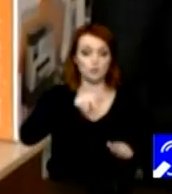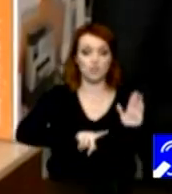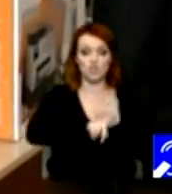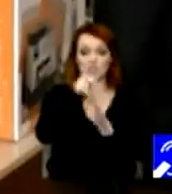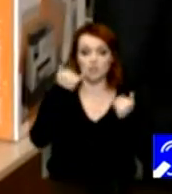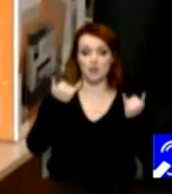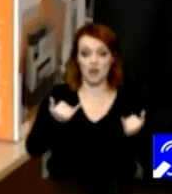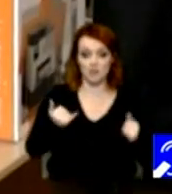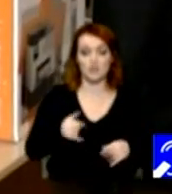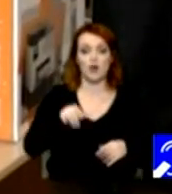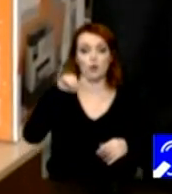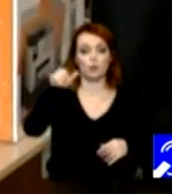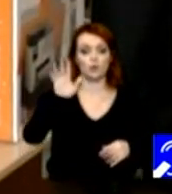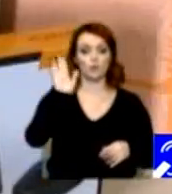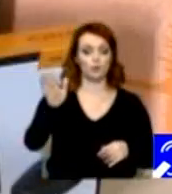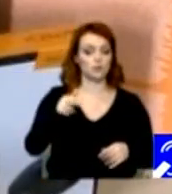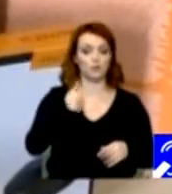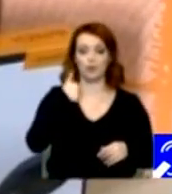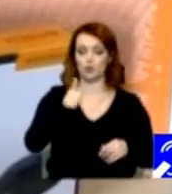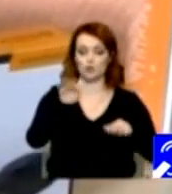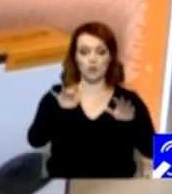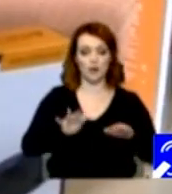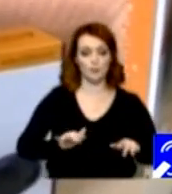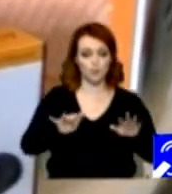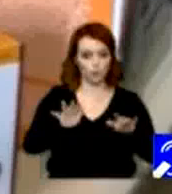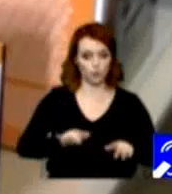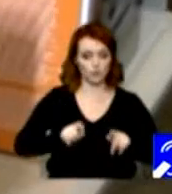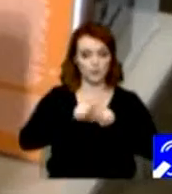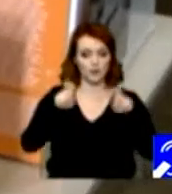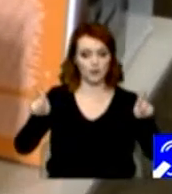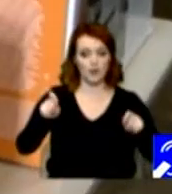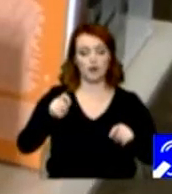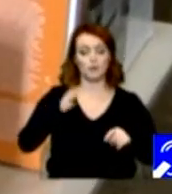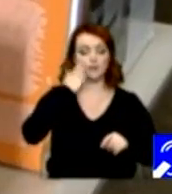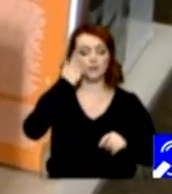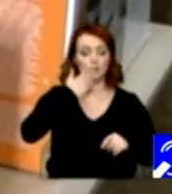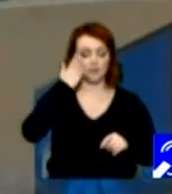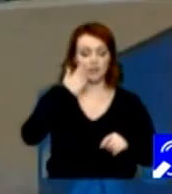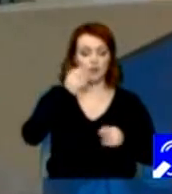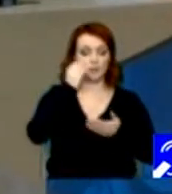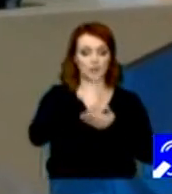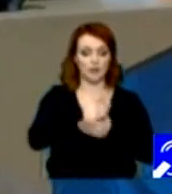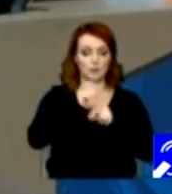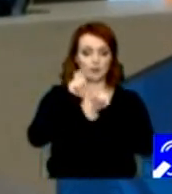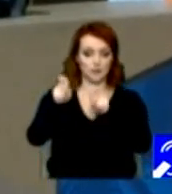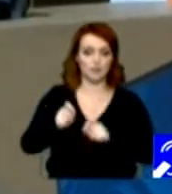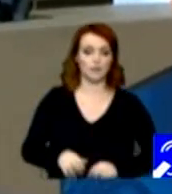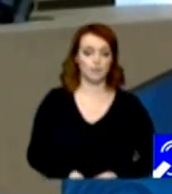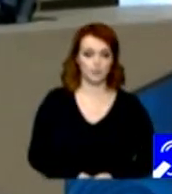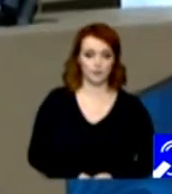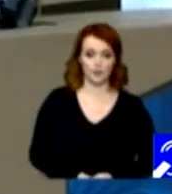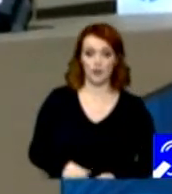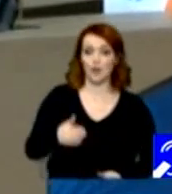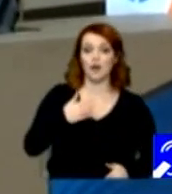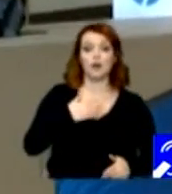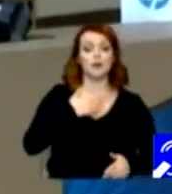de calculatoare moderne donatia vine din partea camerei notarilor publici din București prima bucuros să aducă acest mesaj din partea